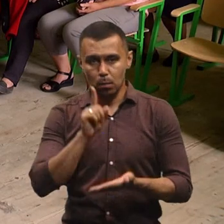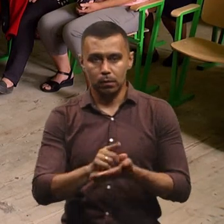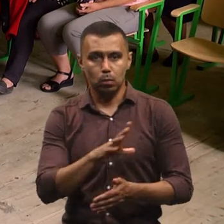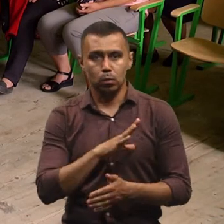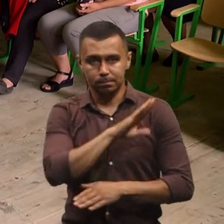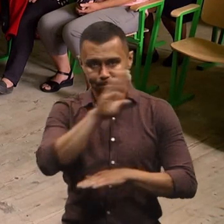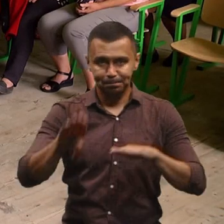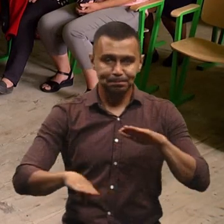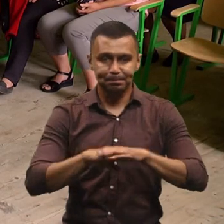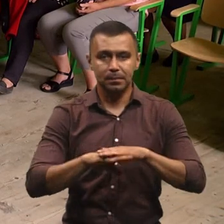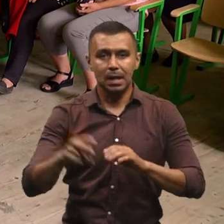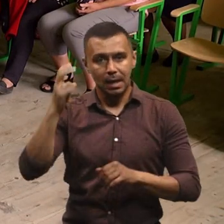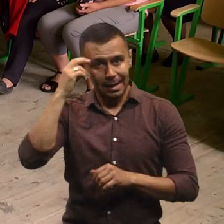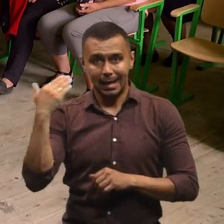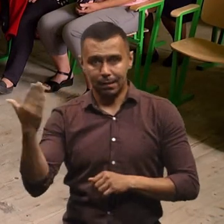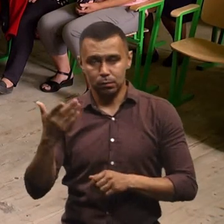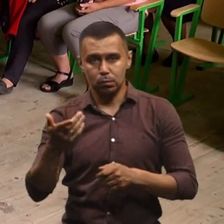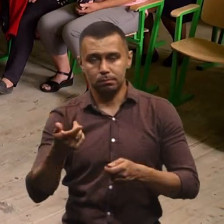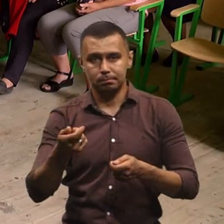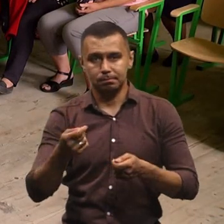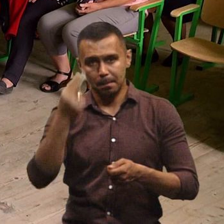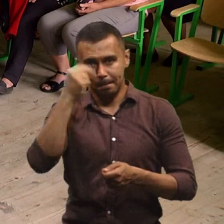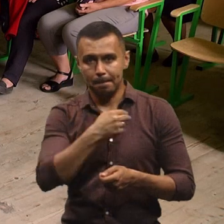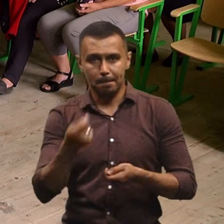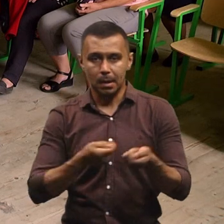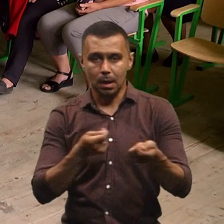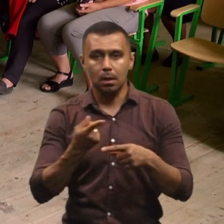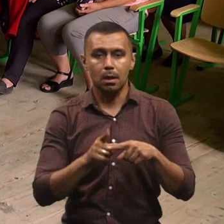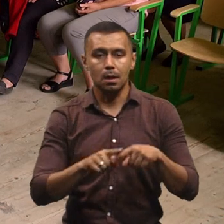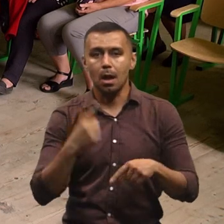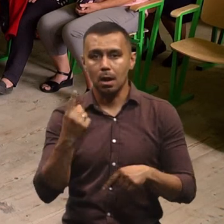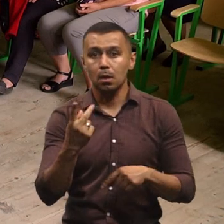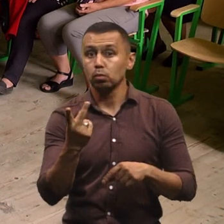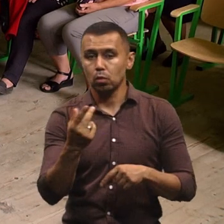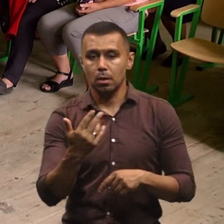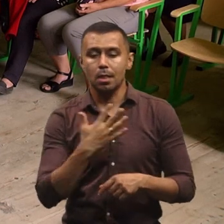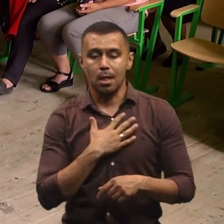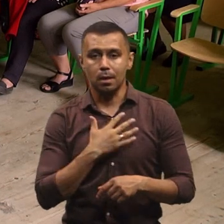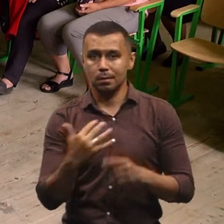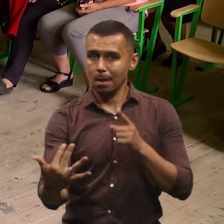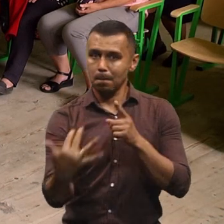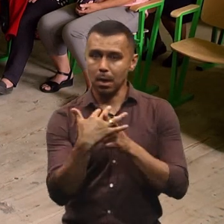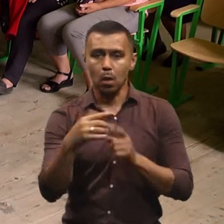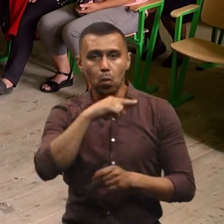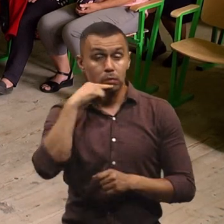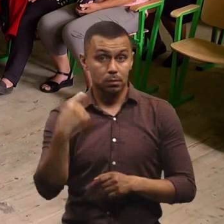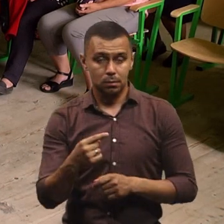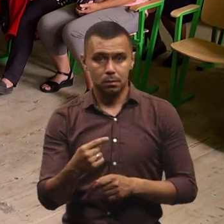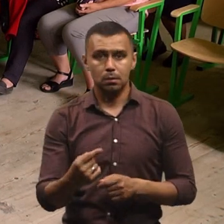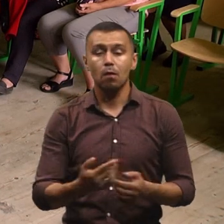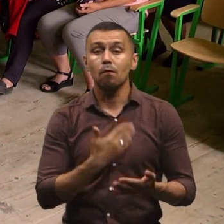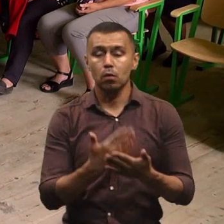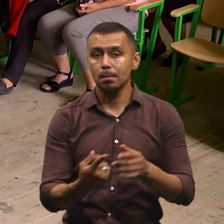підпорядковані Київському патріархату це раз по-друге на нас напала Росія і от